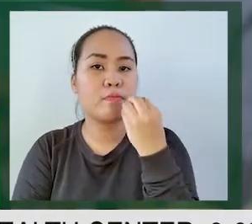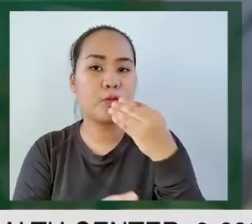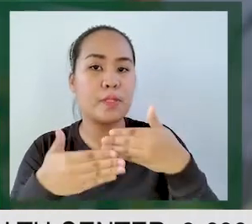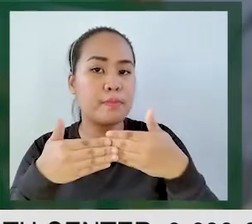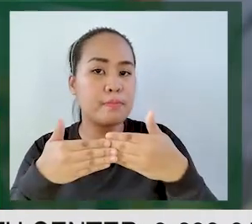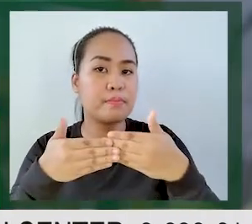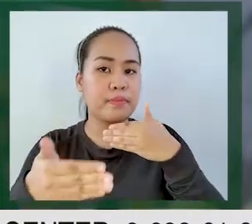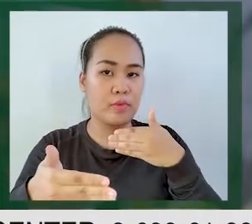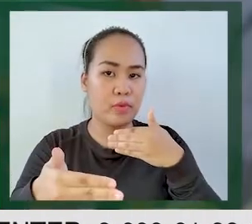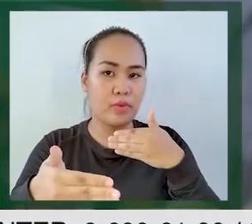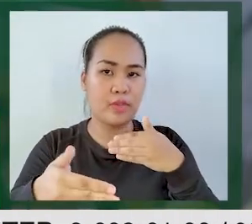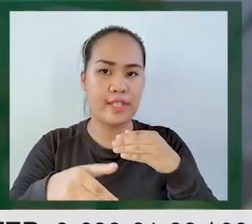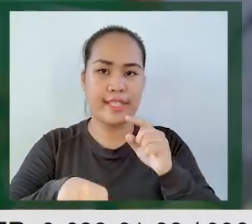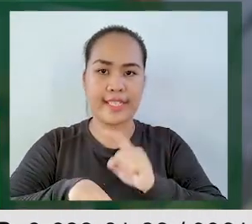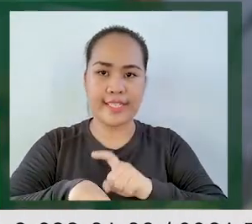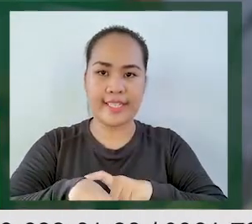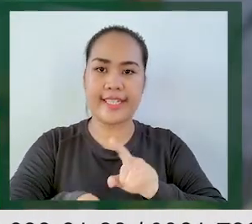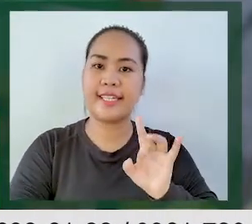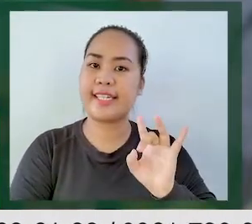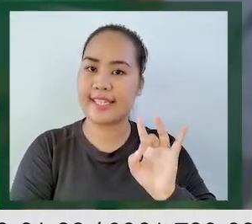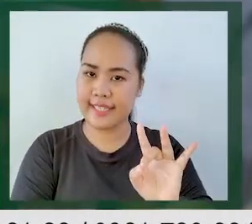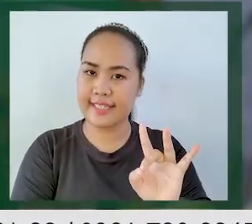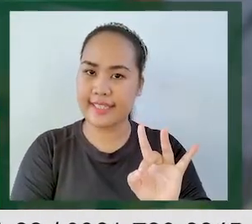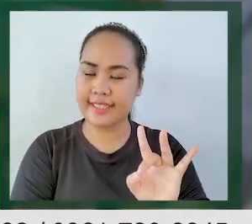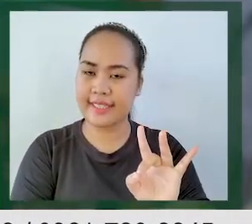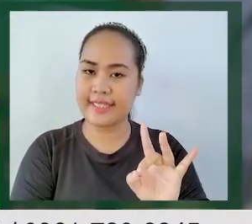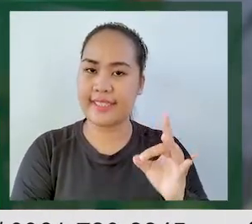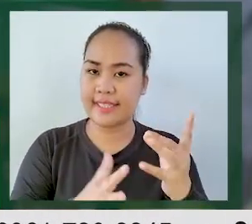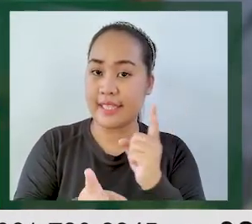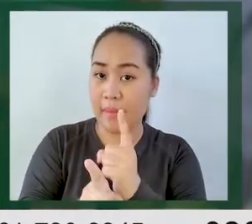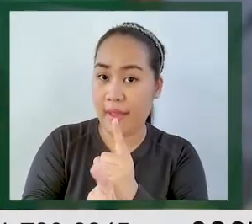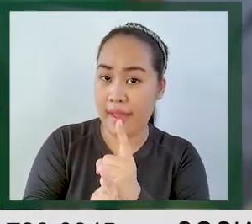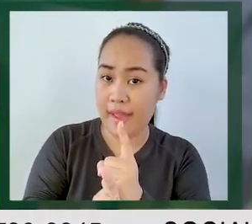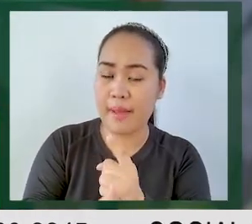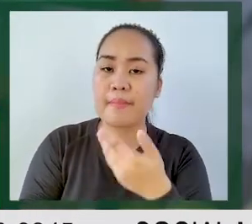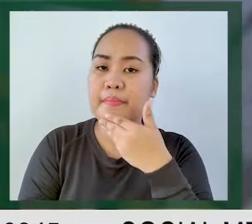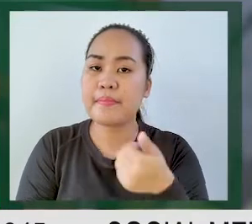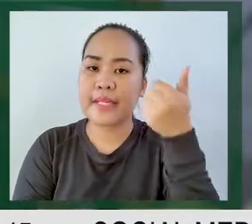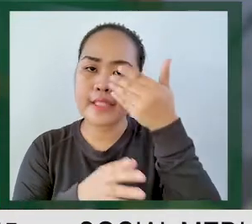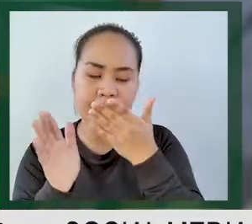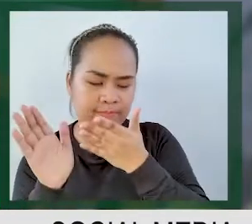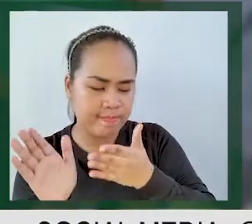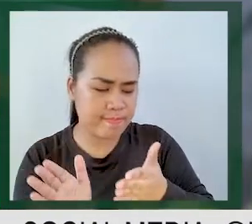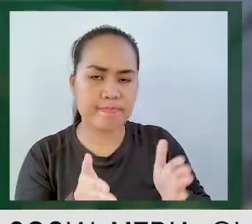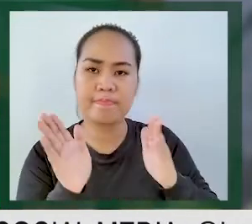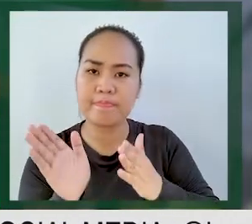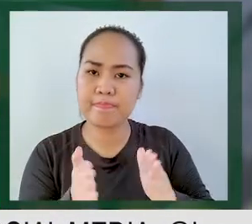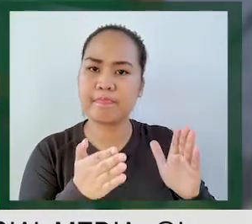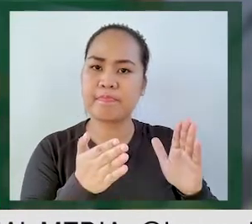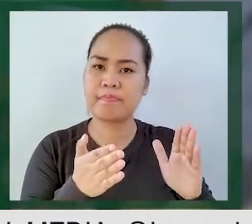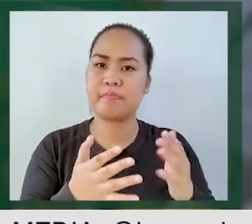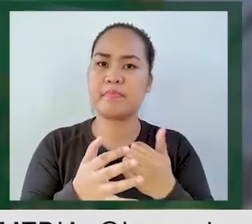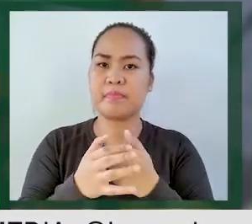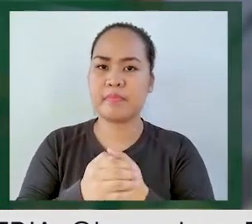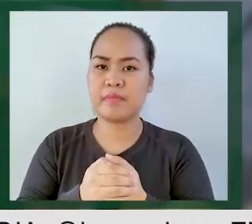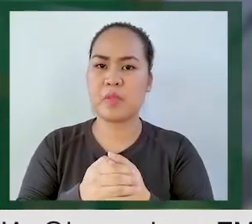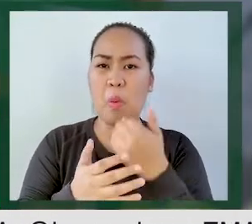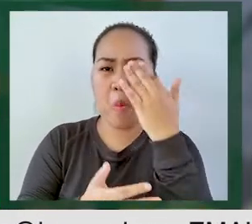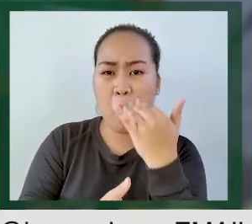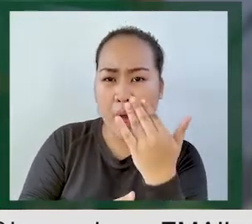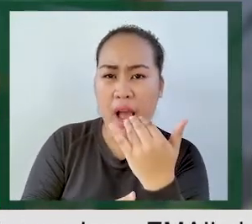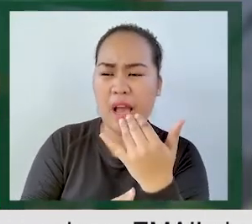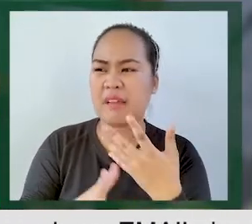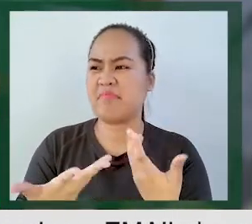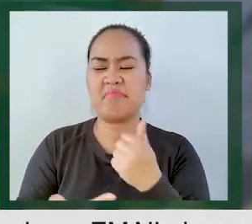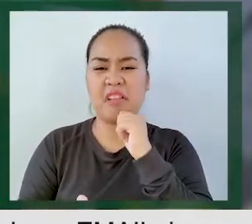mga lakad. At kada oras kasi ng paglabas natin, lalo na kung hindi planado, yung maisipan lang natin, then we